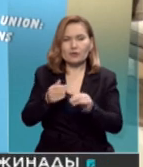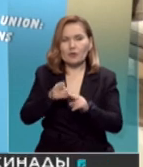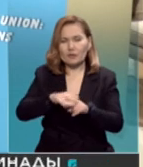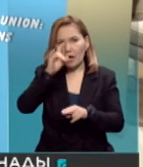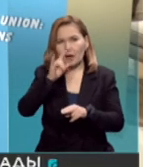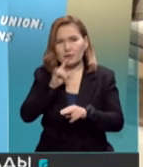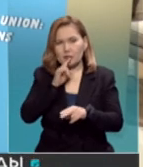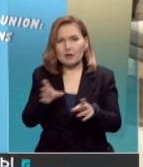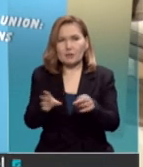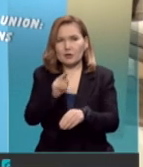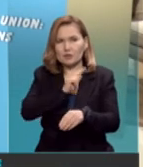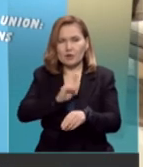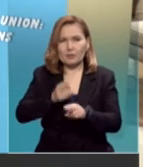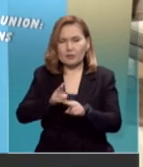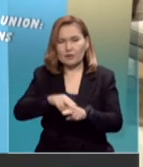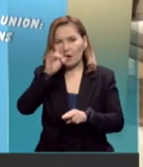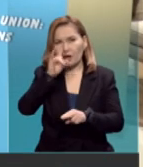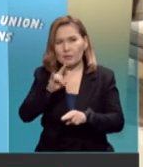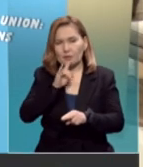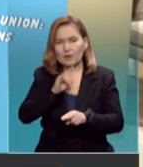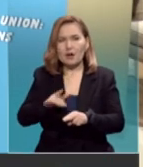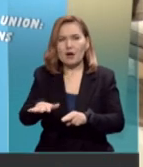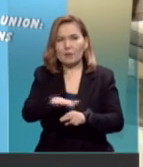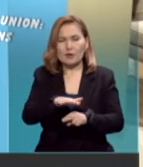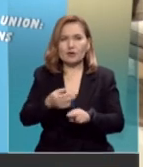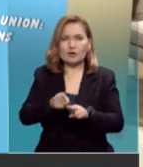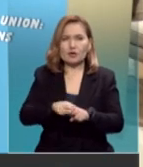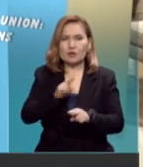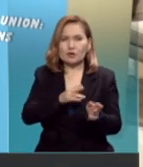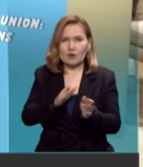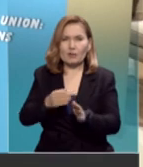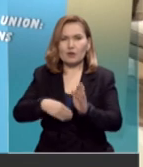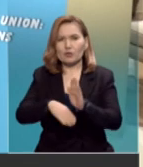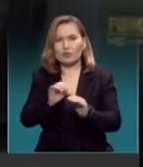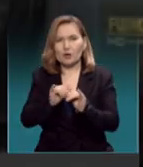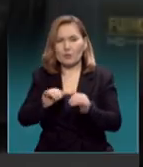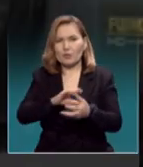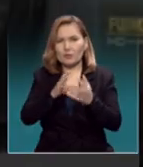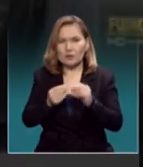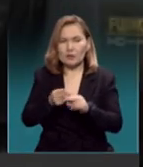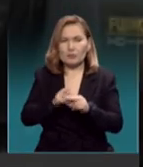Басылымда осығанда тоқталдық. Елдеріңіздегі саяси жүйені демократияландыру, тамыр таныстықты